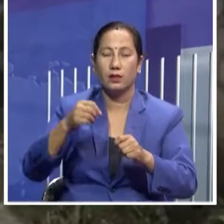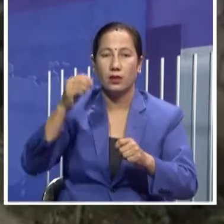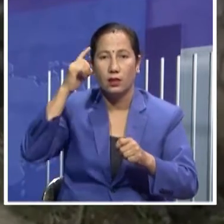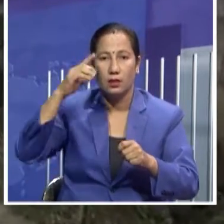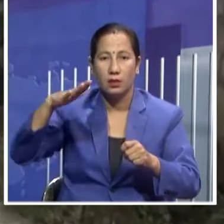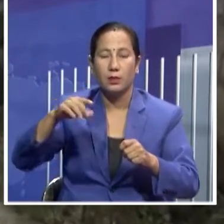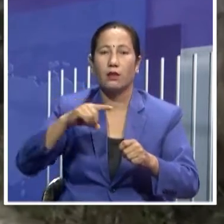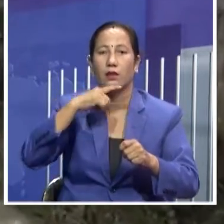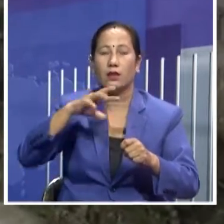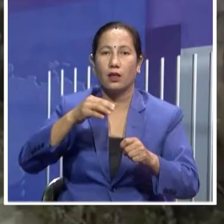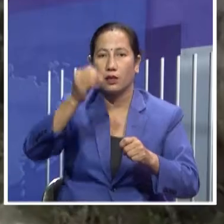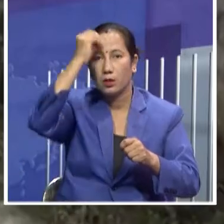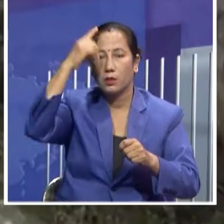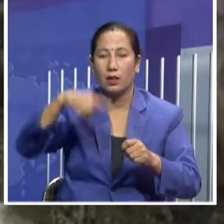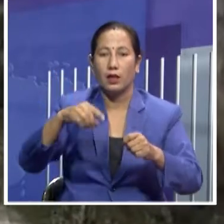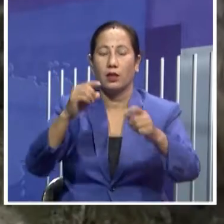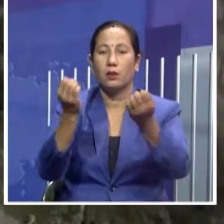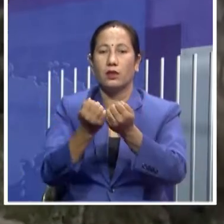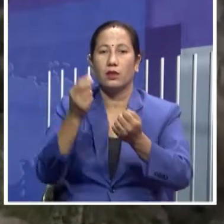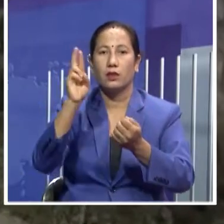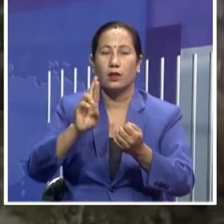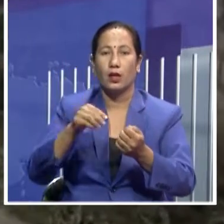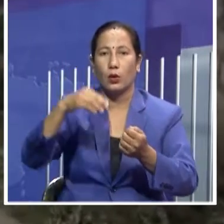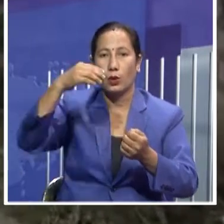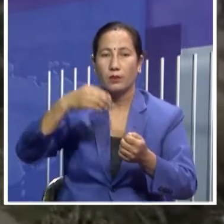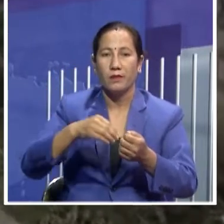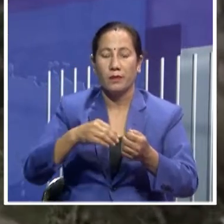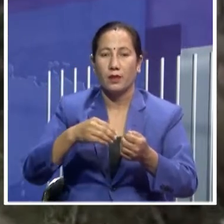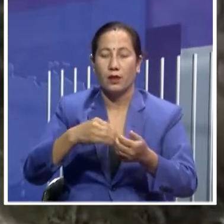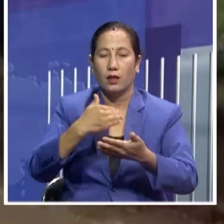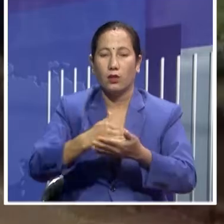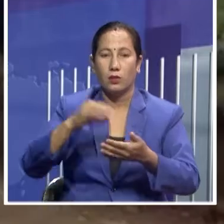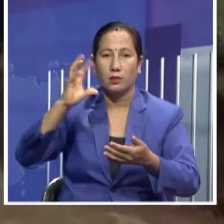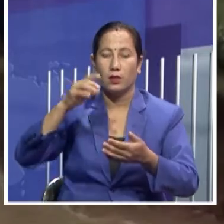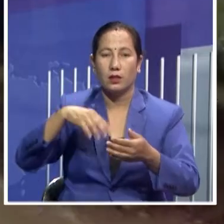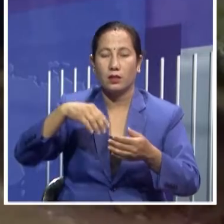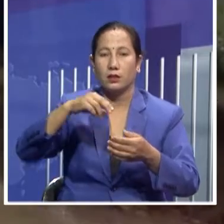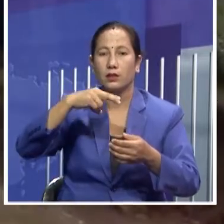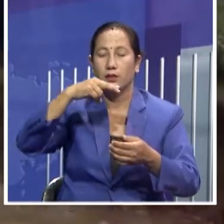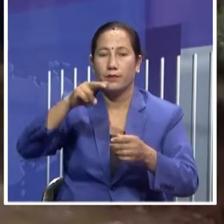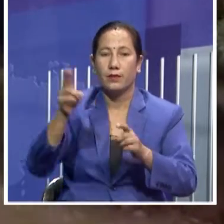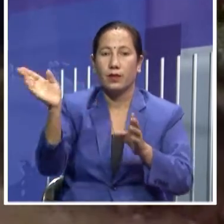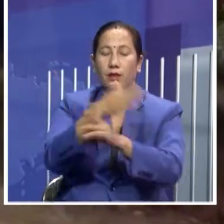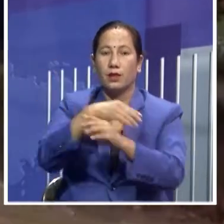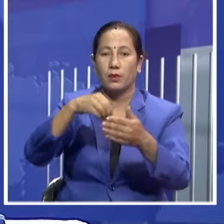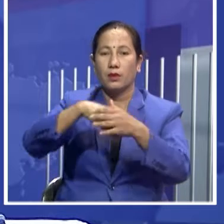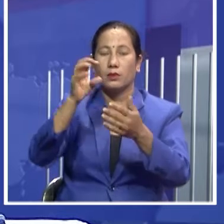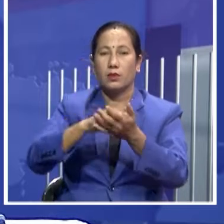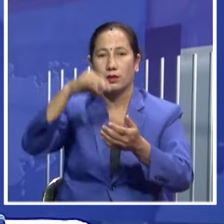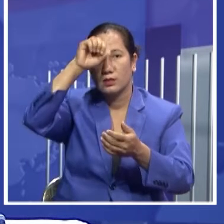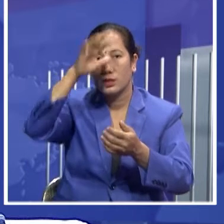नरहेकाले पूर्व पश्चिम राजमार्ग पूर्ण रूपमा बन्द रहेको लुम्बिनी प्रदेश ट्राफिक प्रहरी कार्यालय बुटवलले जानकारी दिएको छ।